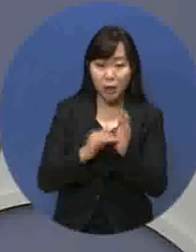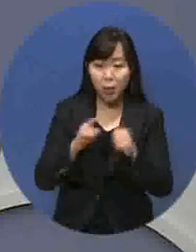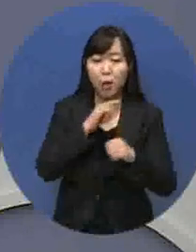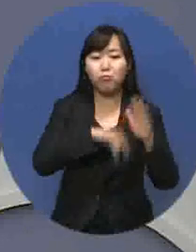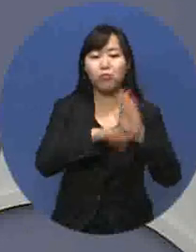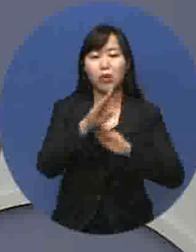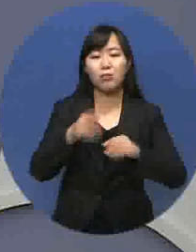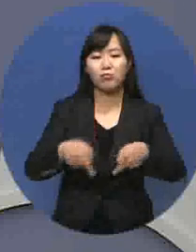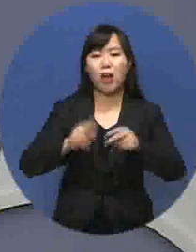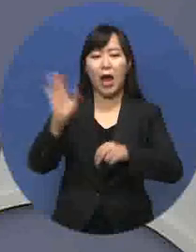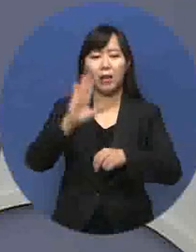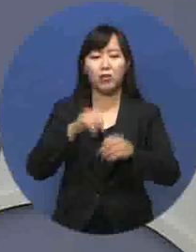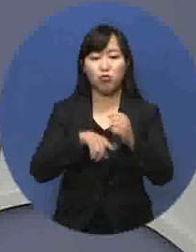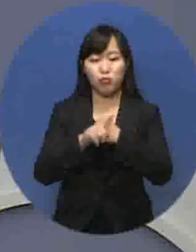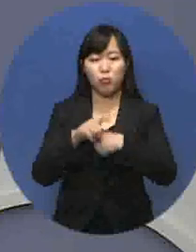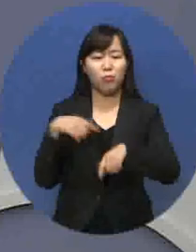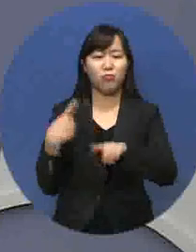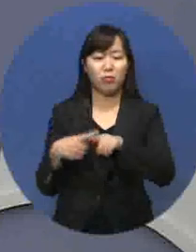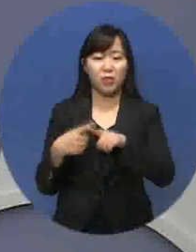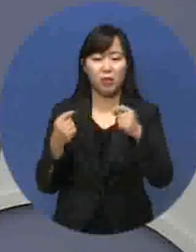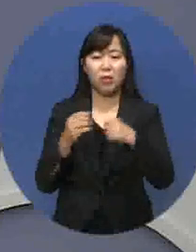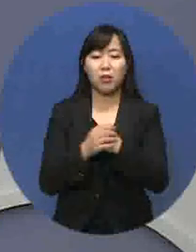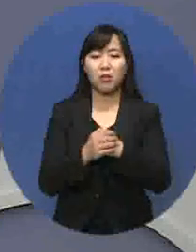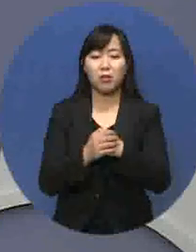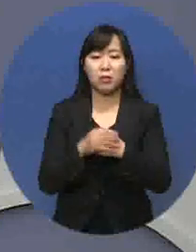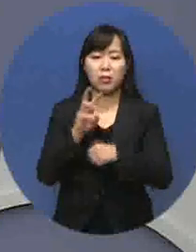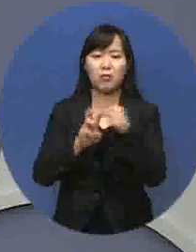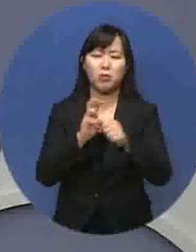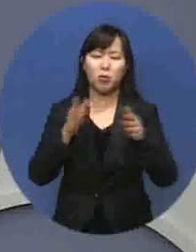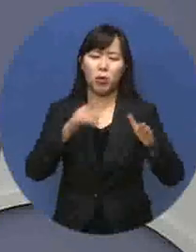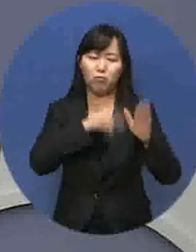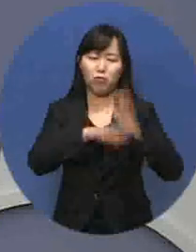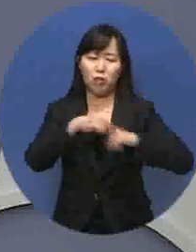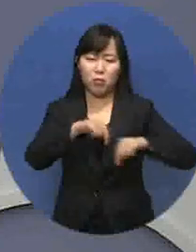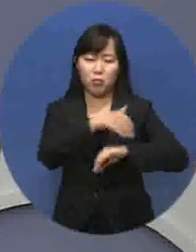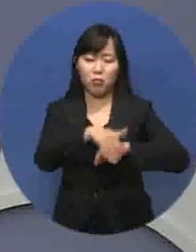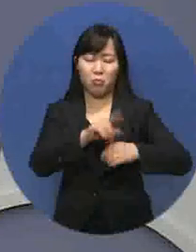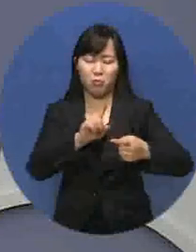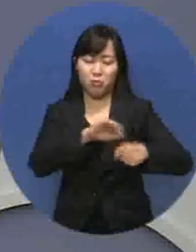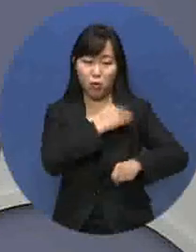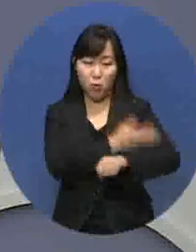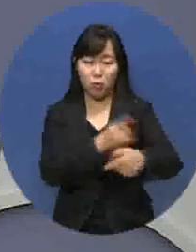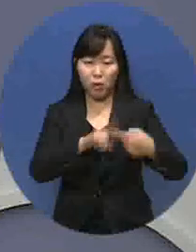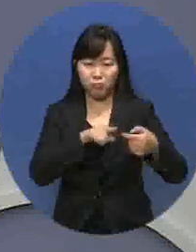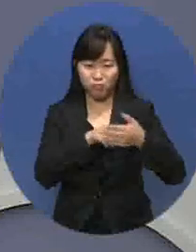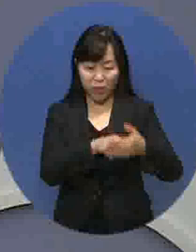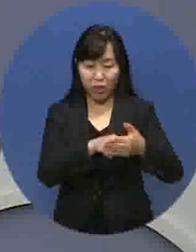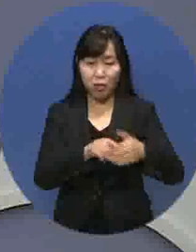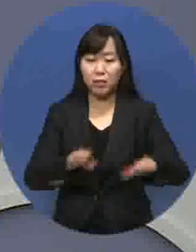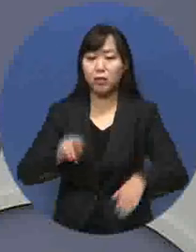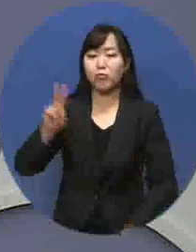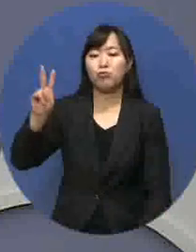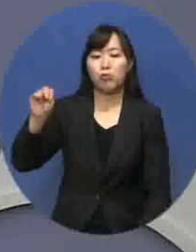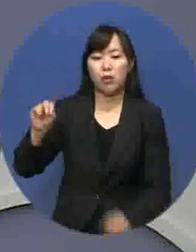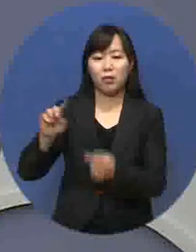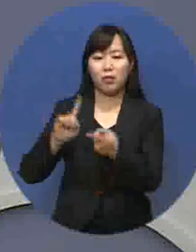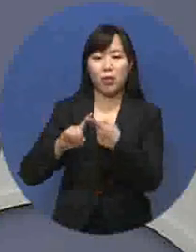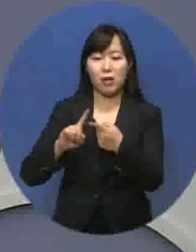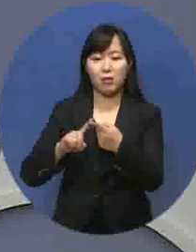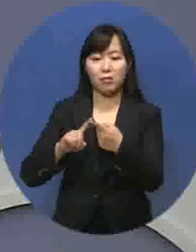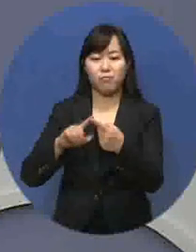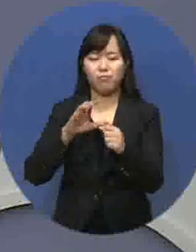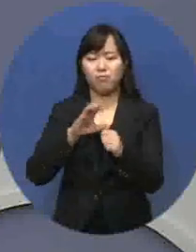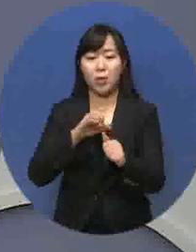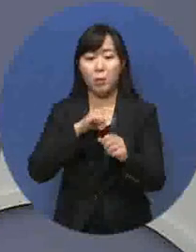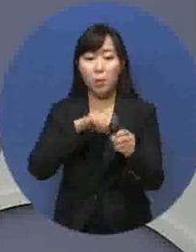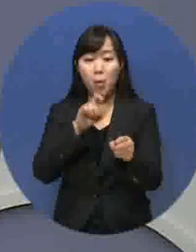했고 이제 근데 어찌됐든 30년 동안 이제 북한 정권은 이제 버텨 온 셈이 됐고 지금 유엔지도 사실은 목표는